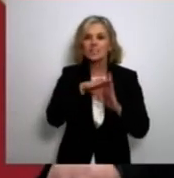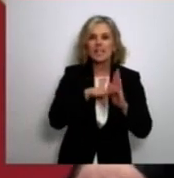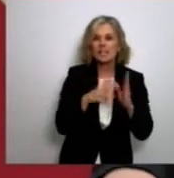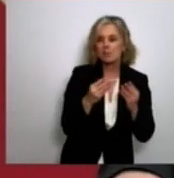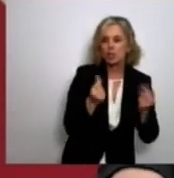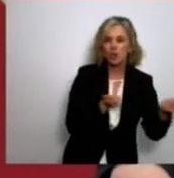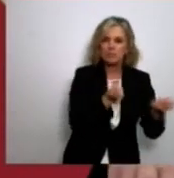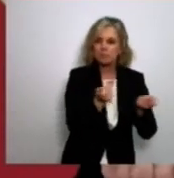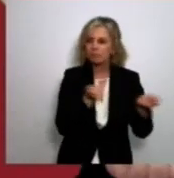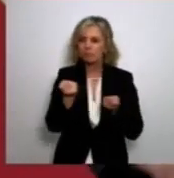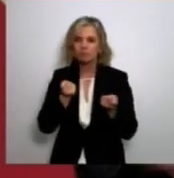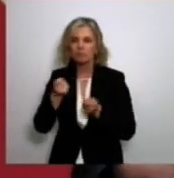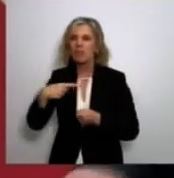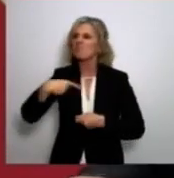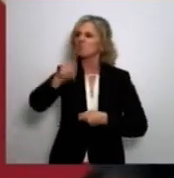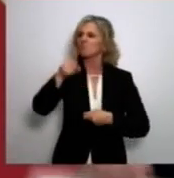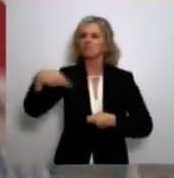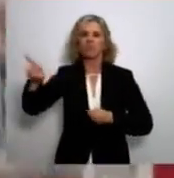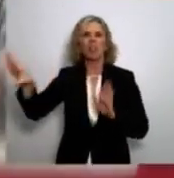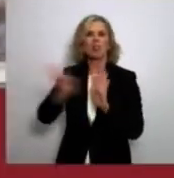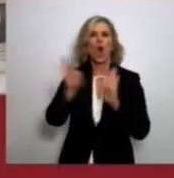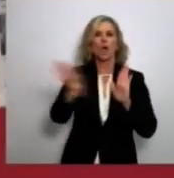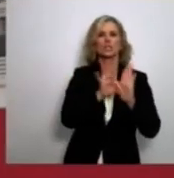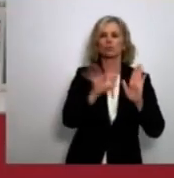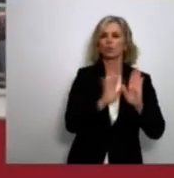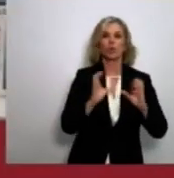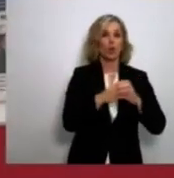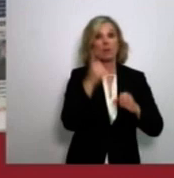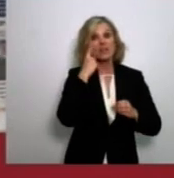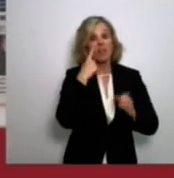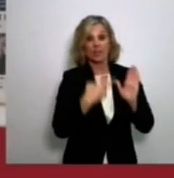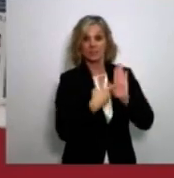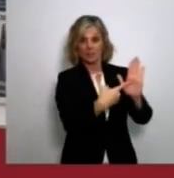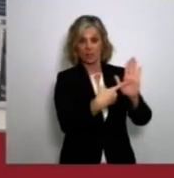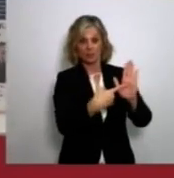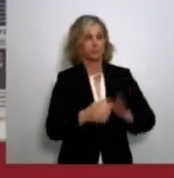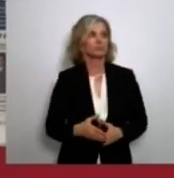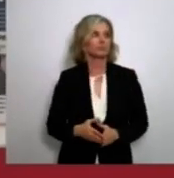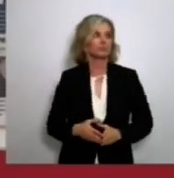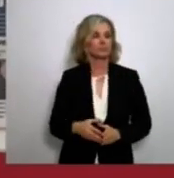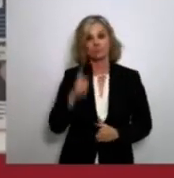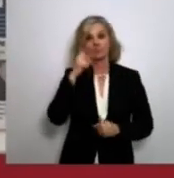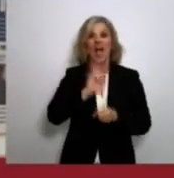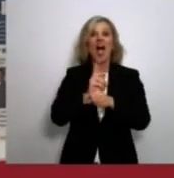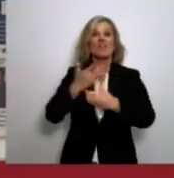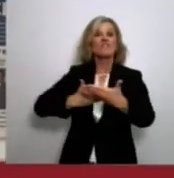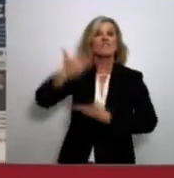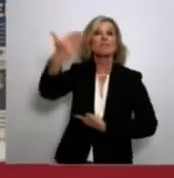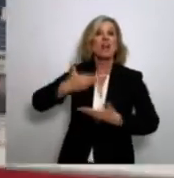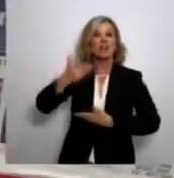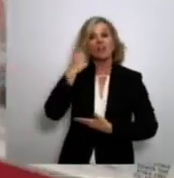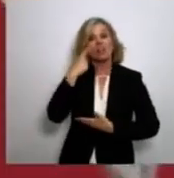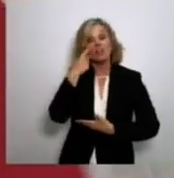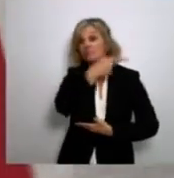τύπους με διορισμούς των κομμάτων κτλ., το δείχνω αυτό, αν και θα έπρεπε να το δείξω λίγο αργότερα. Λοιπόν, δεν πρόκειται να πούνε